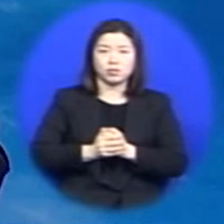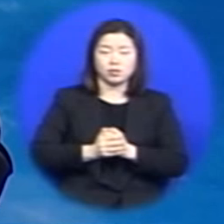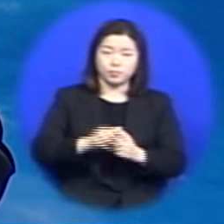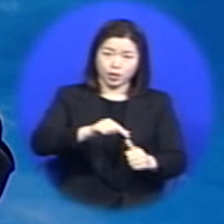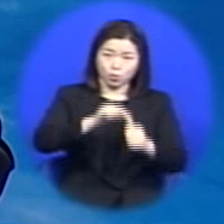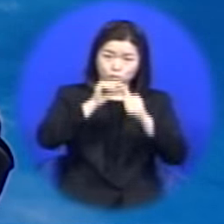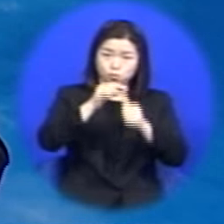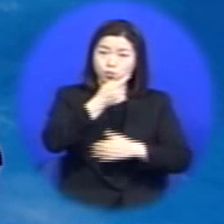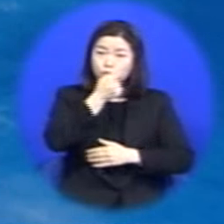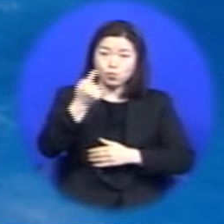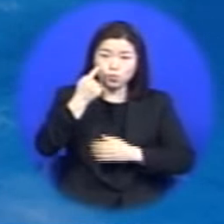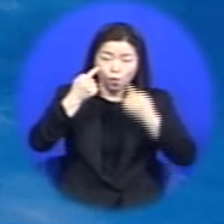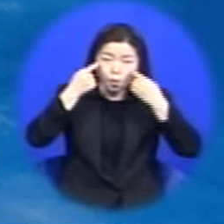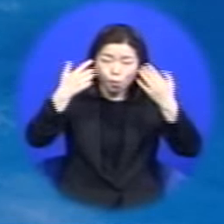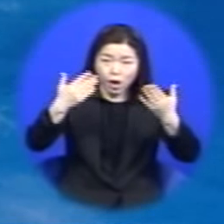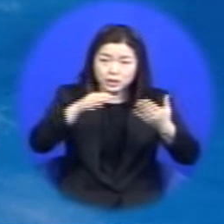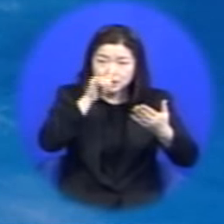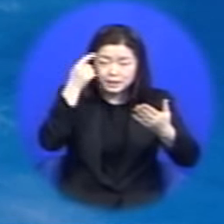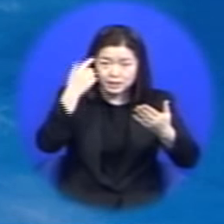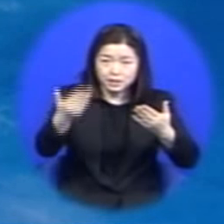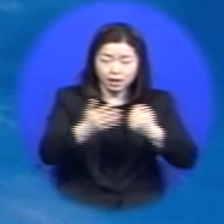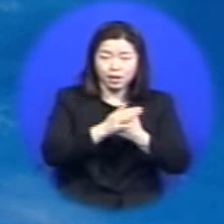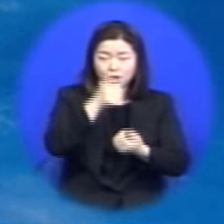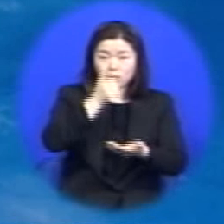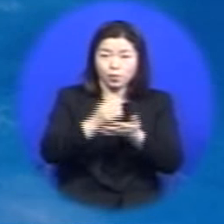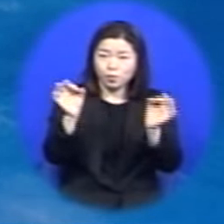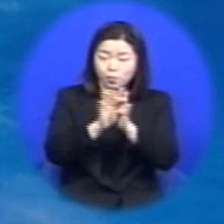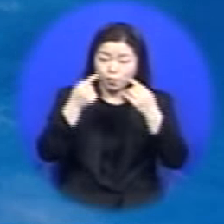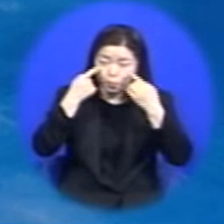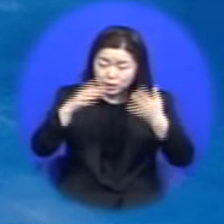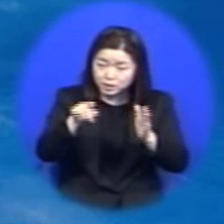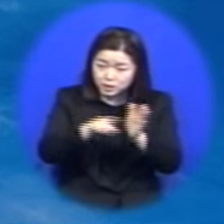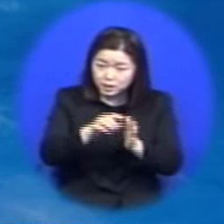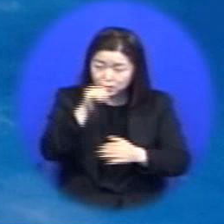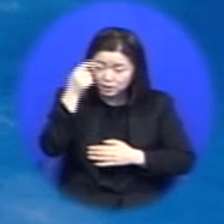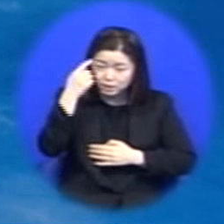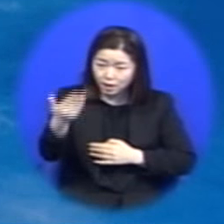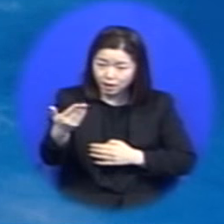구원의 확신을 가졌냐, 속죄의 확신이 있느냐고 물으면 대답을 못하는 학생들이 있어요.